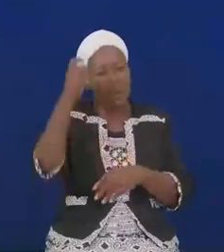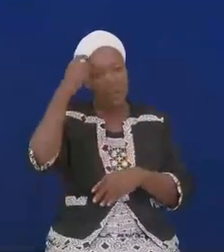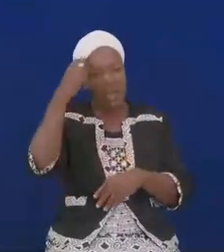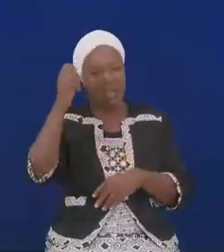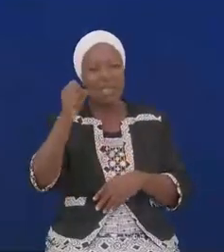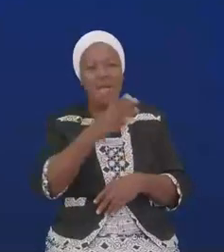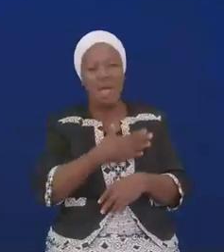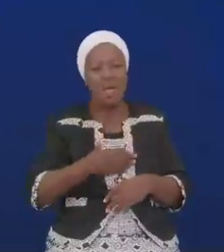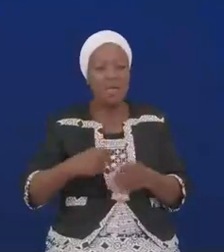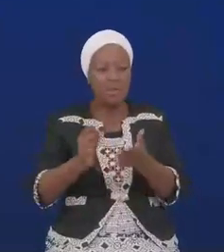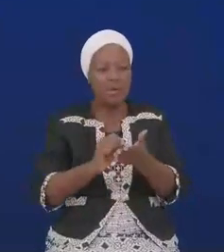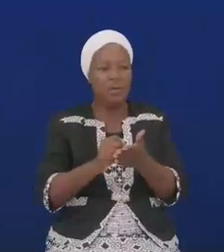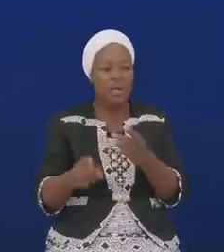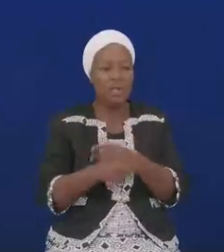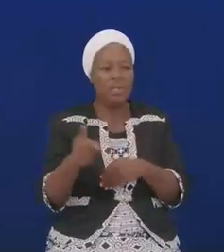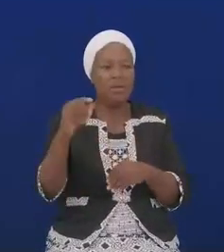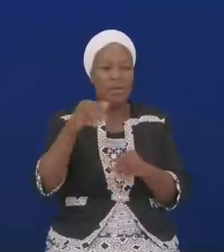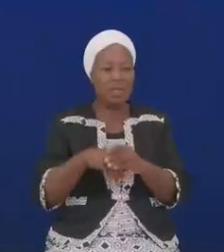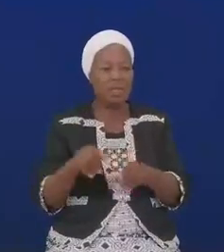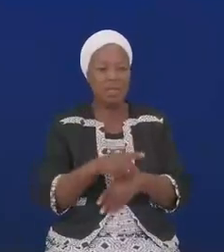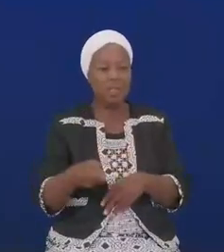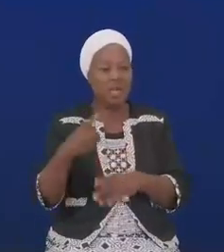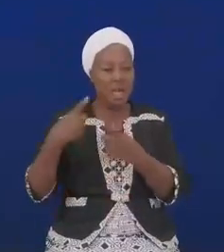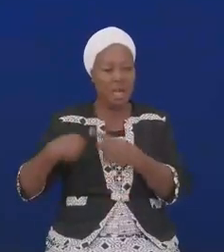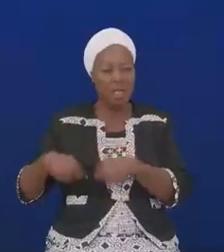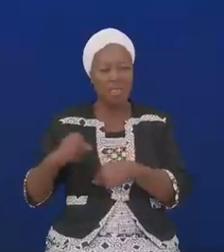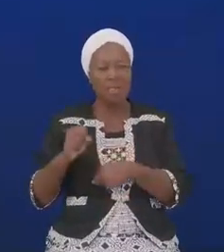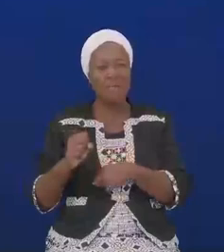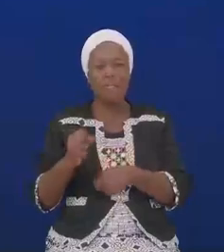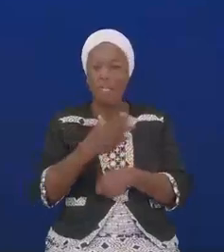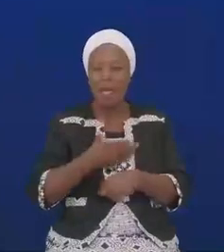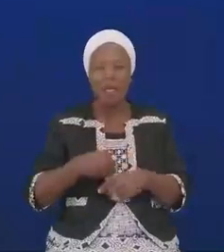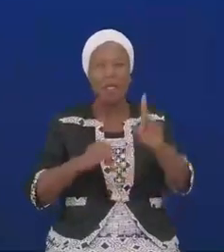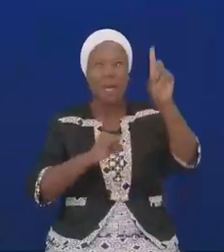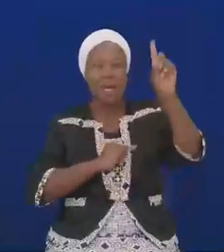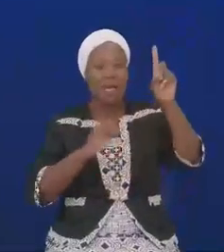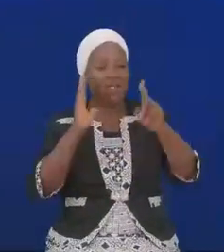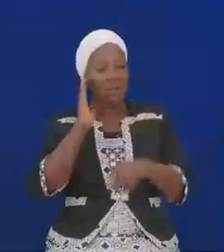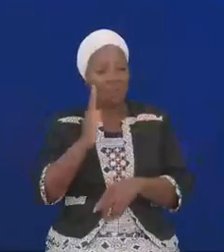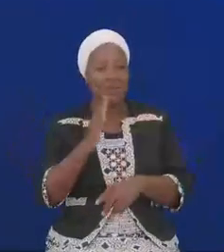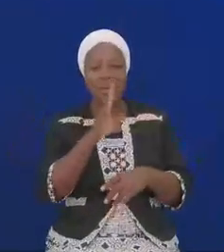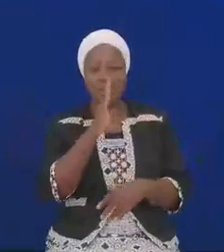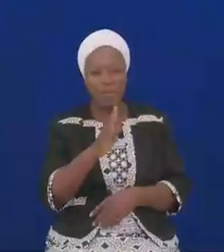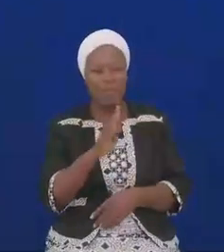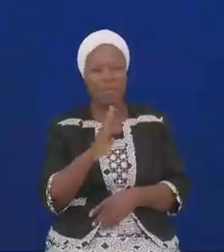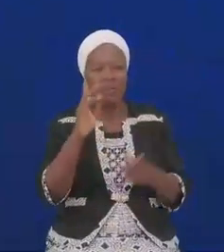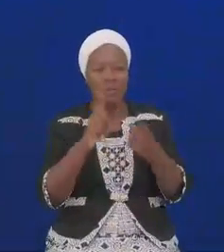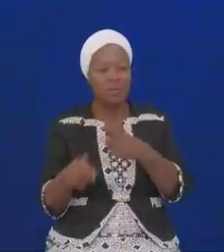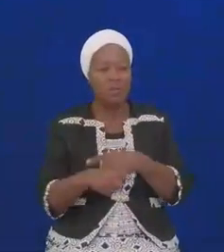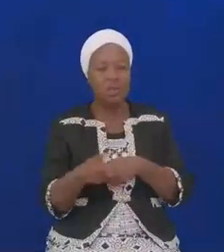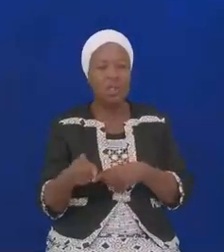esprit et je les écrirai dans leur cœur et je serai leur